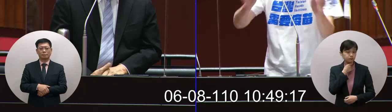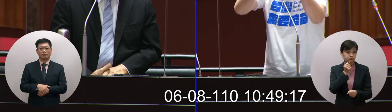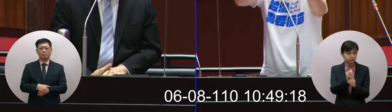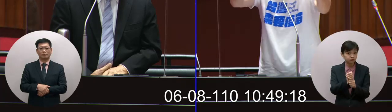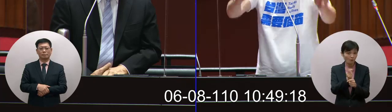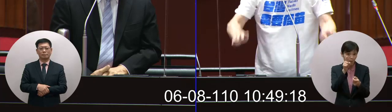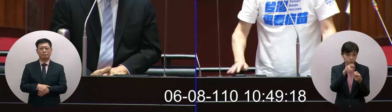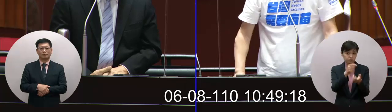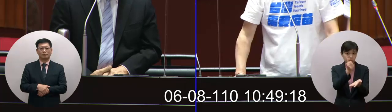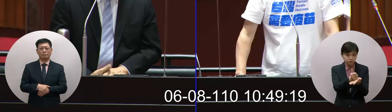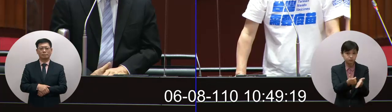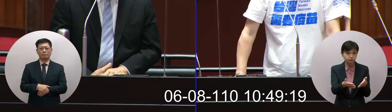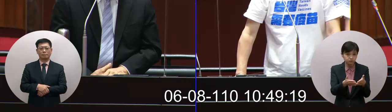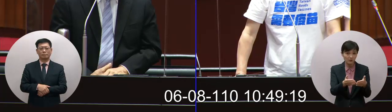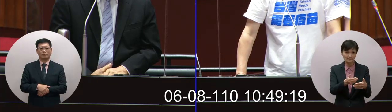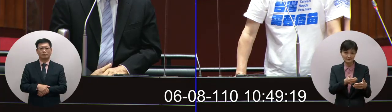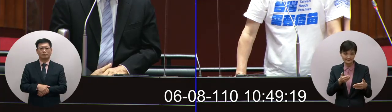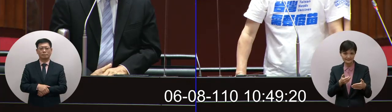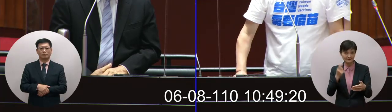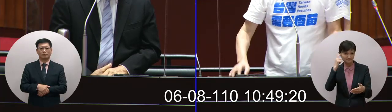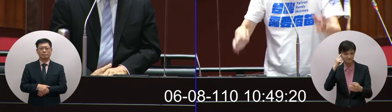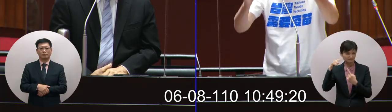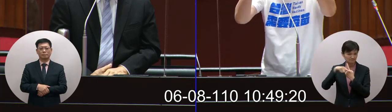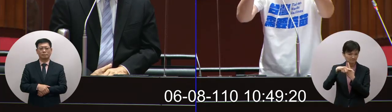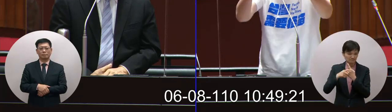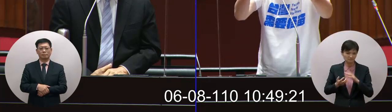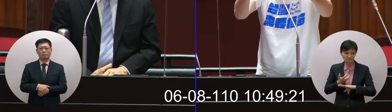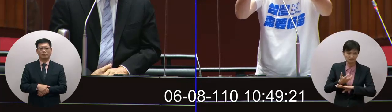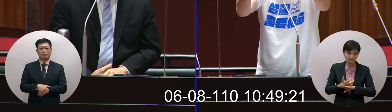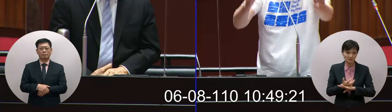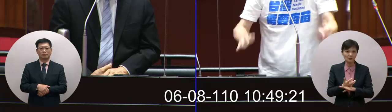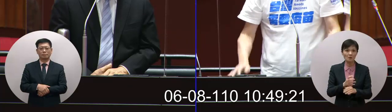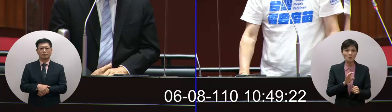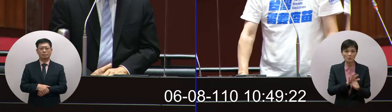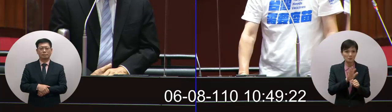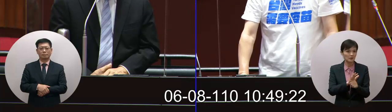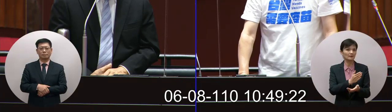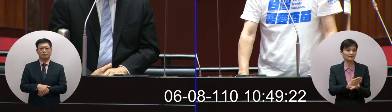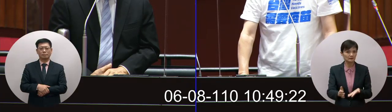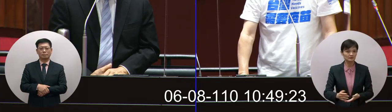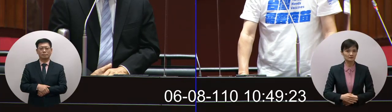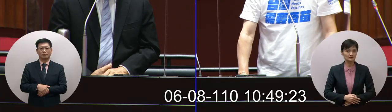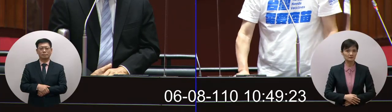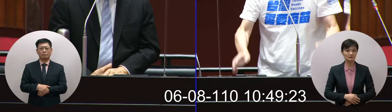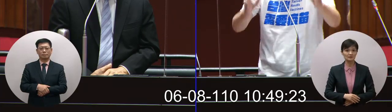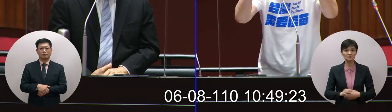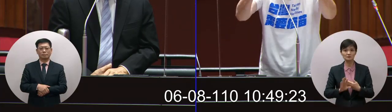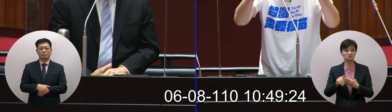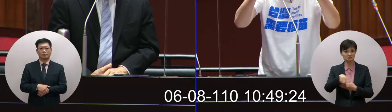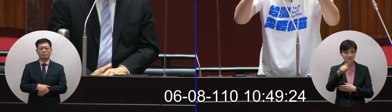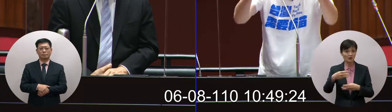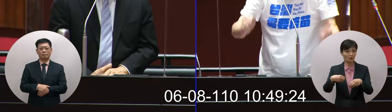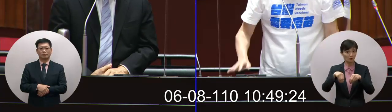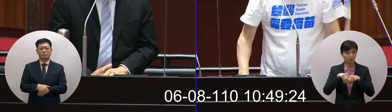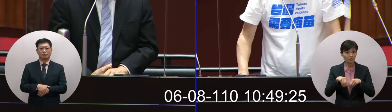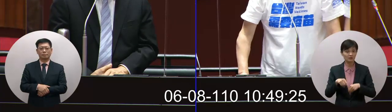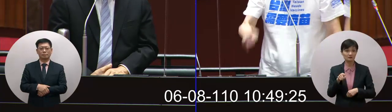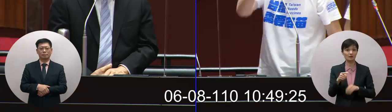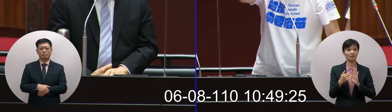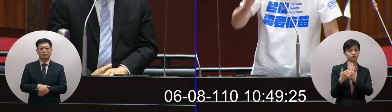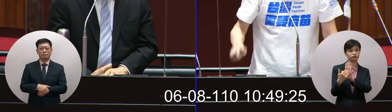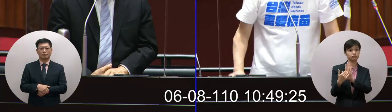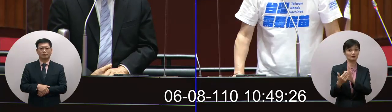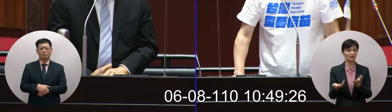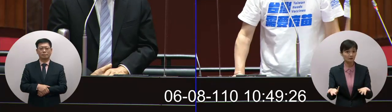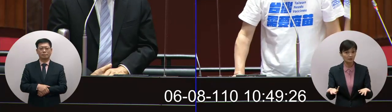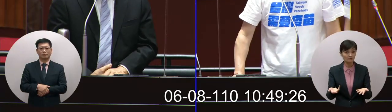想尽办法去克服它，人家是要送给台湾老百姓 你们眼睁睁看老百姓